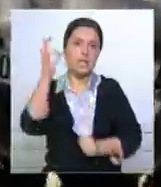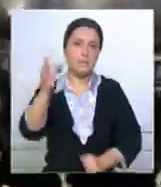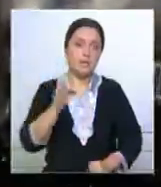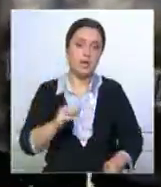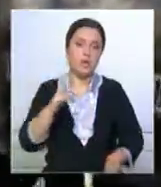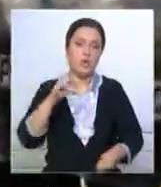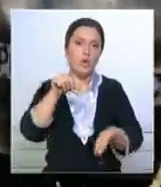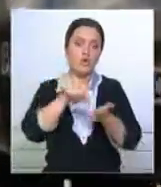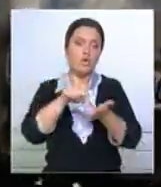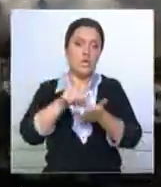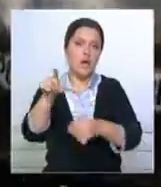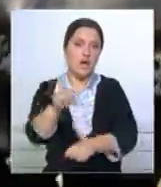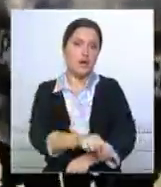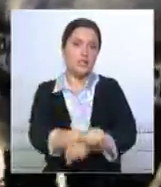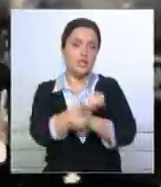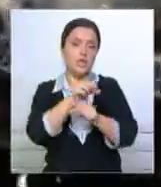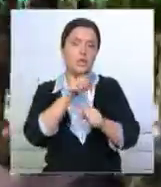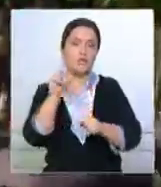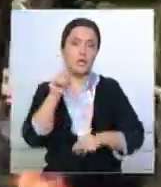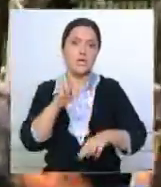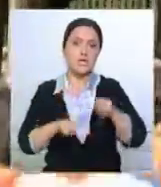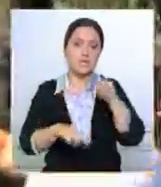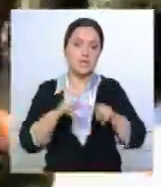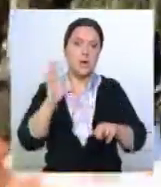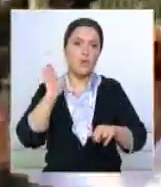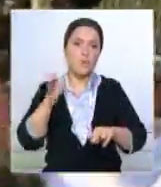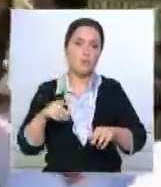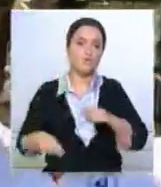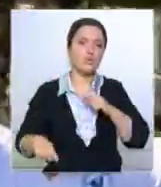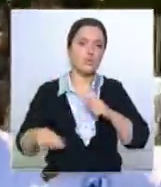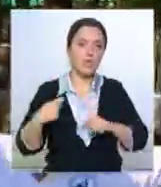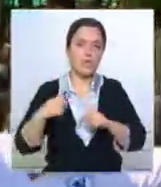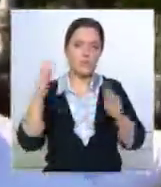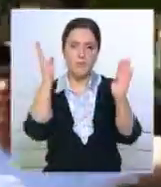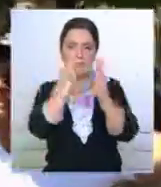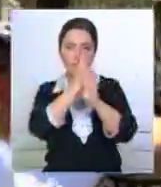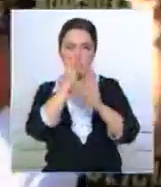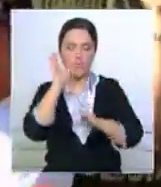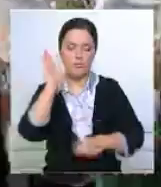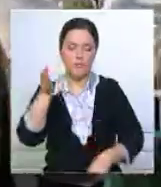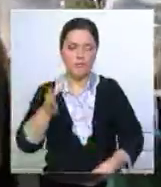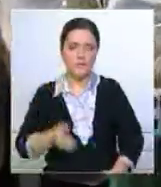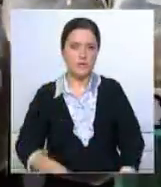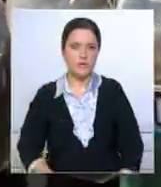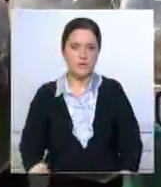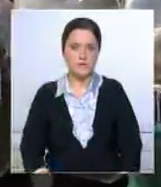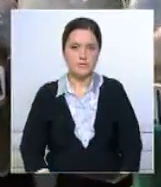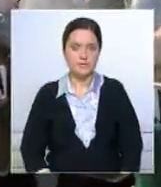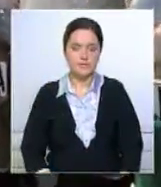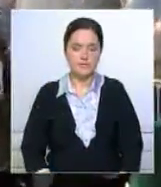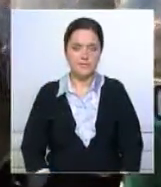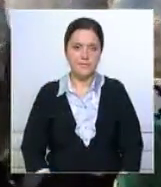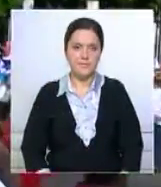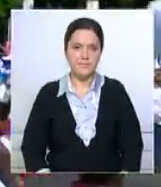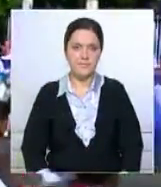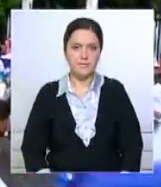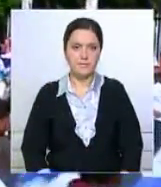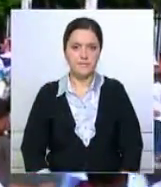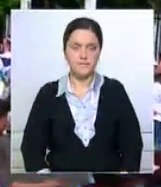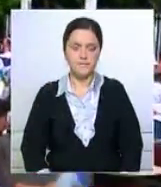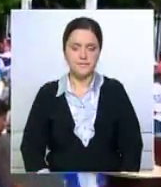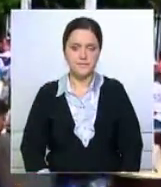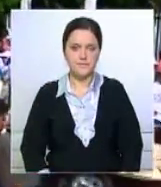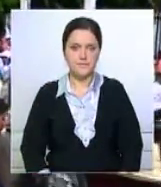15%. Но вот участники акции считают, что строительство нанесет серьезный ущерб экологии.